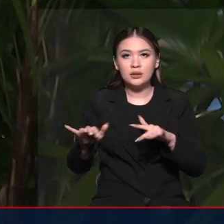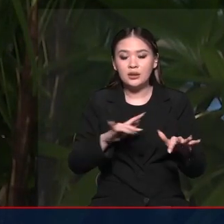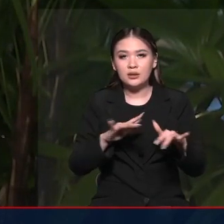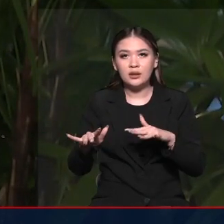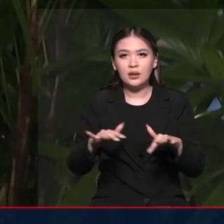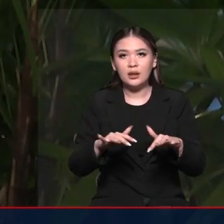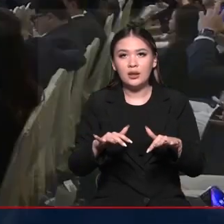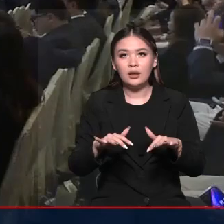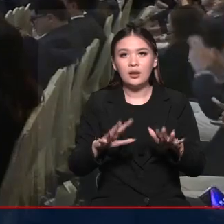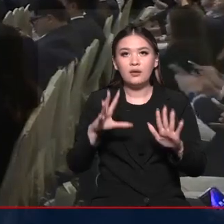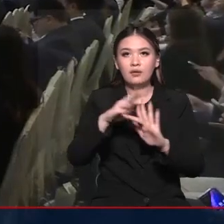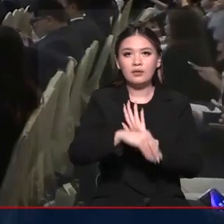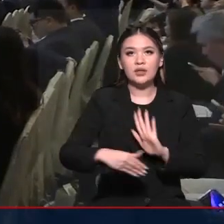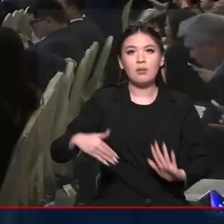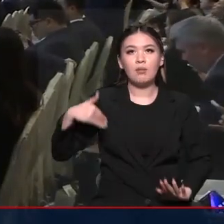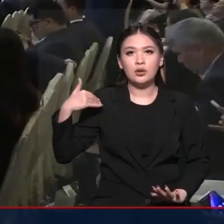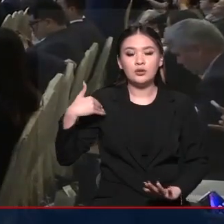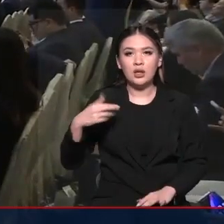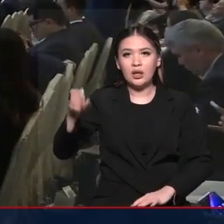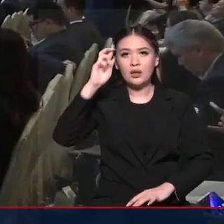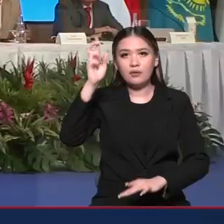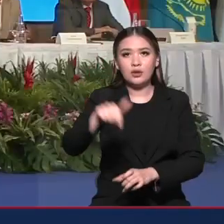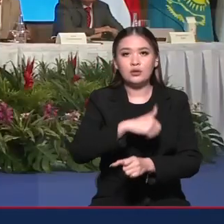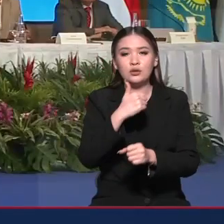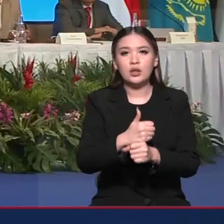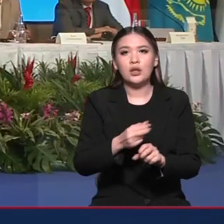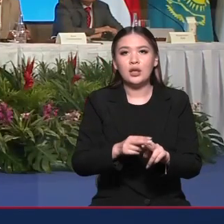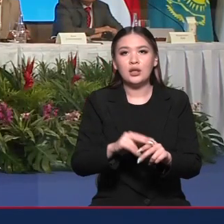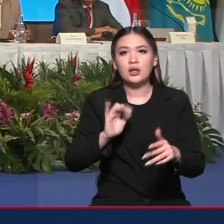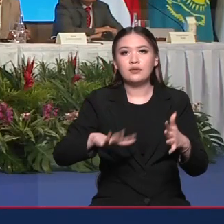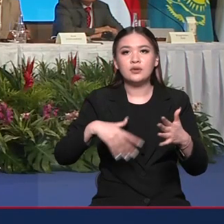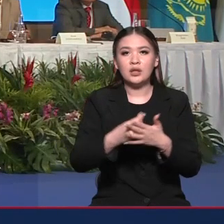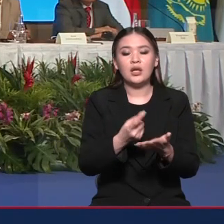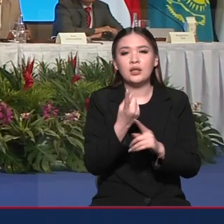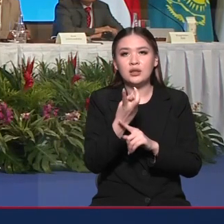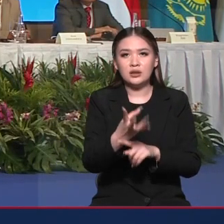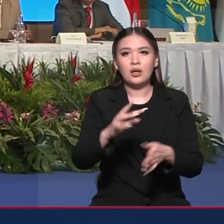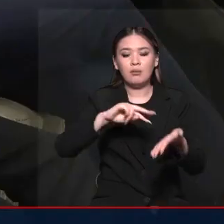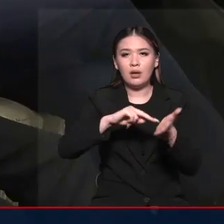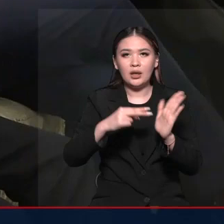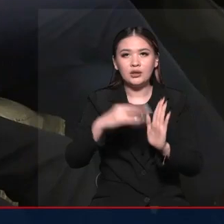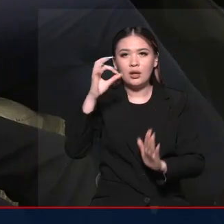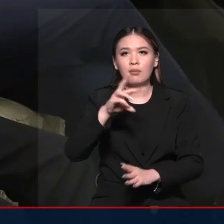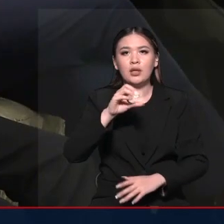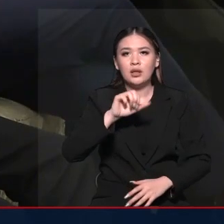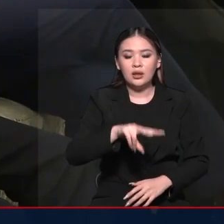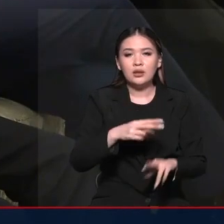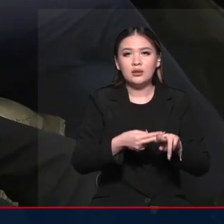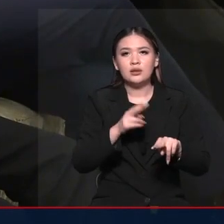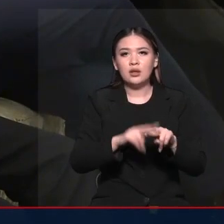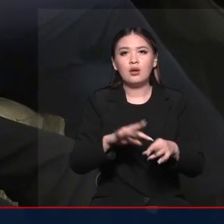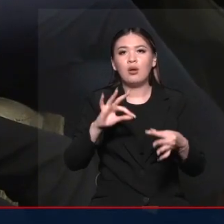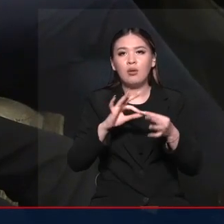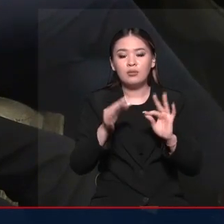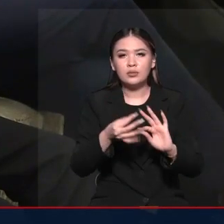в недропользовании. Глава государства представил инвесторам несколько проектов: разведка редкоземельных металлов, агропромышленный